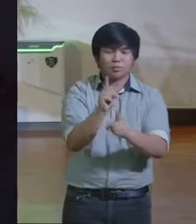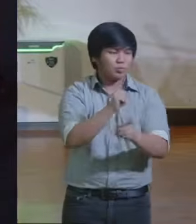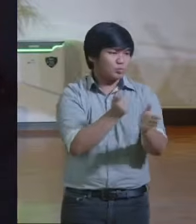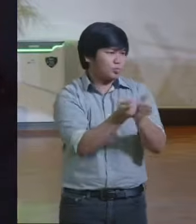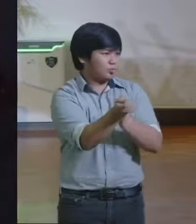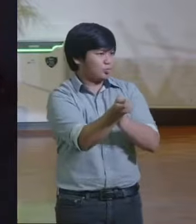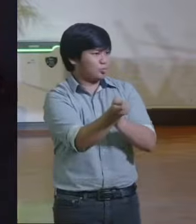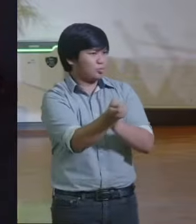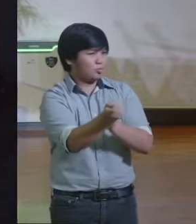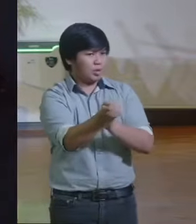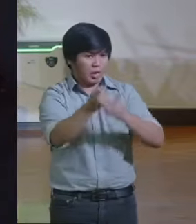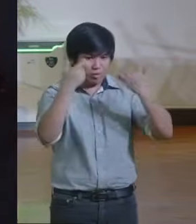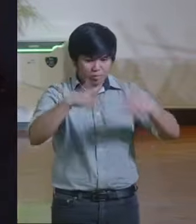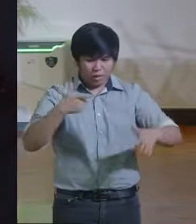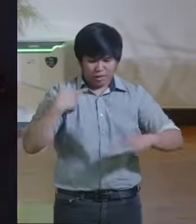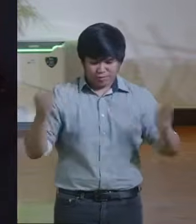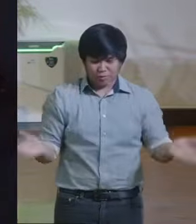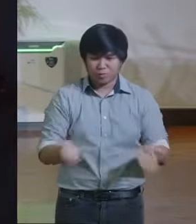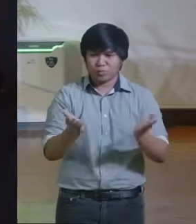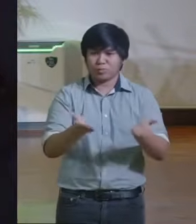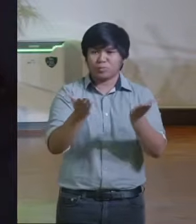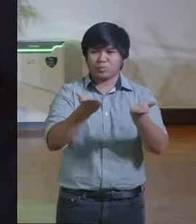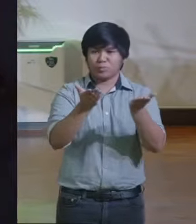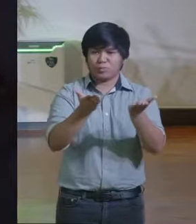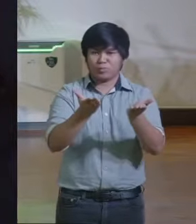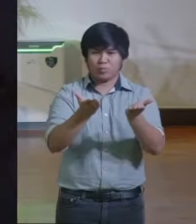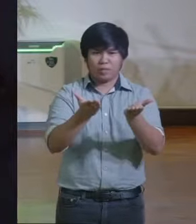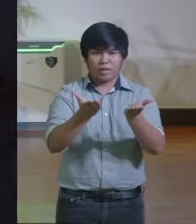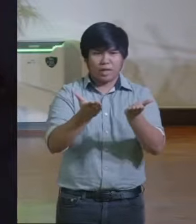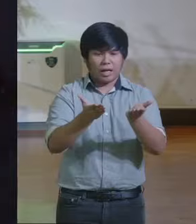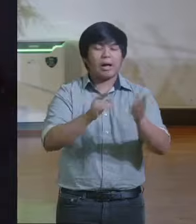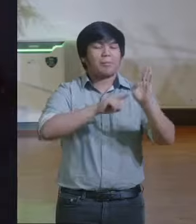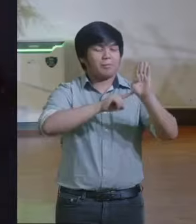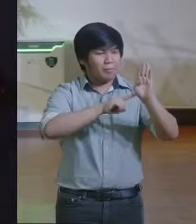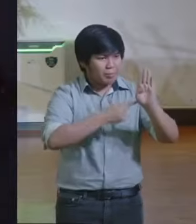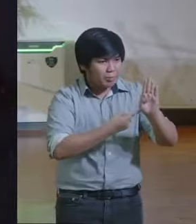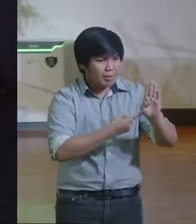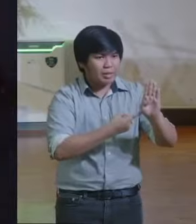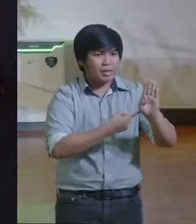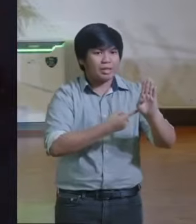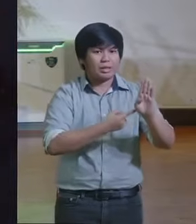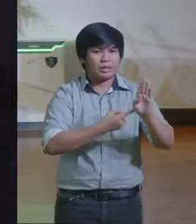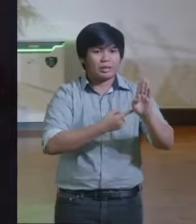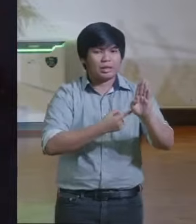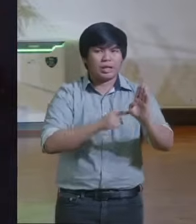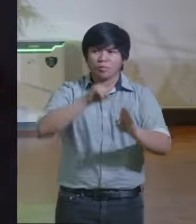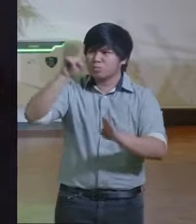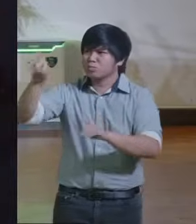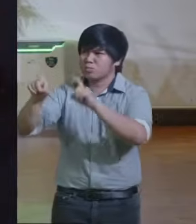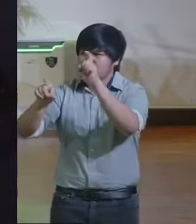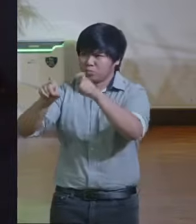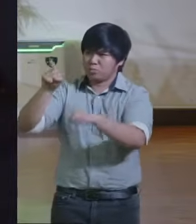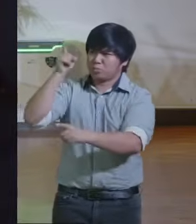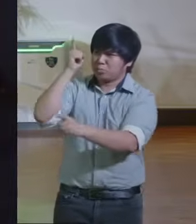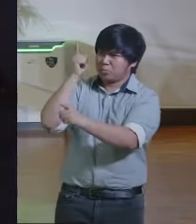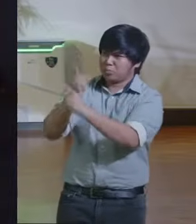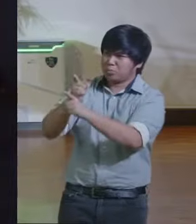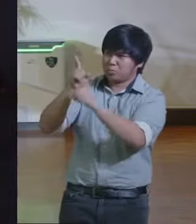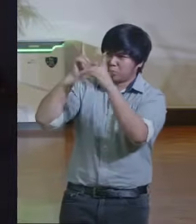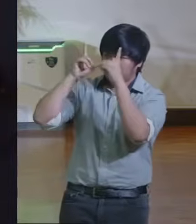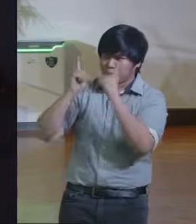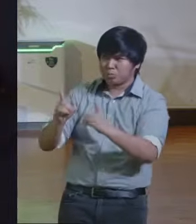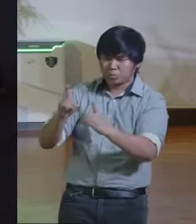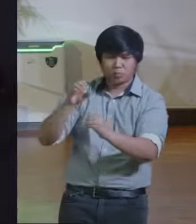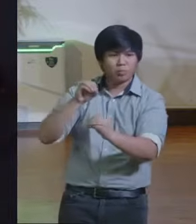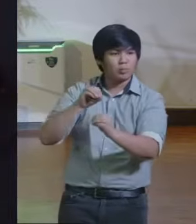yun po ang nag-udyok sa kanya na umpisahan ang pagtatanong. At yung pagtatanong